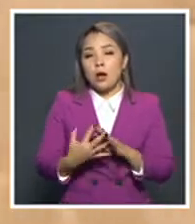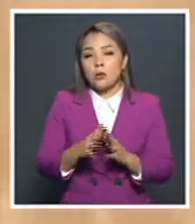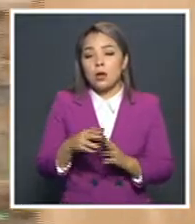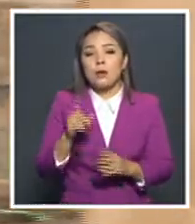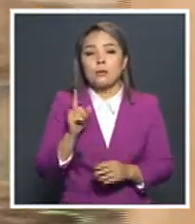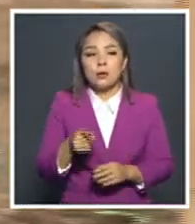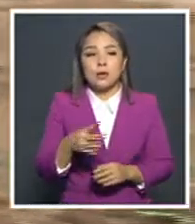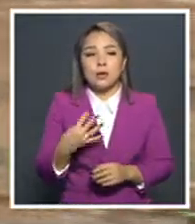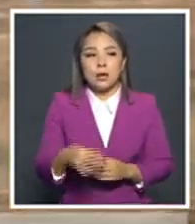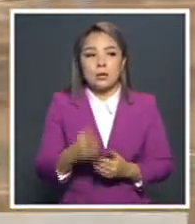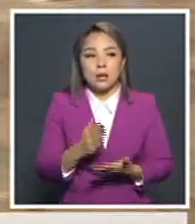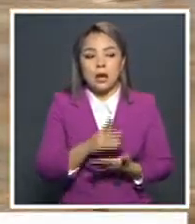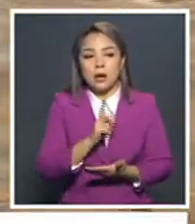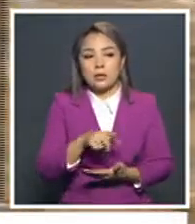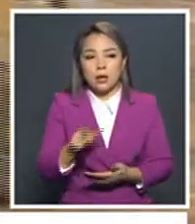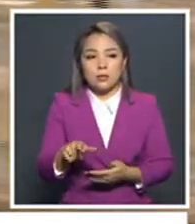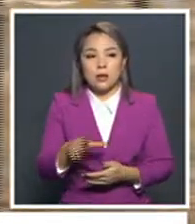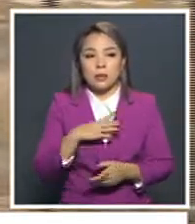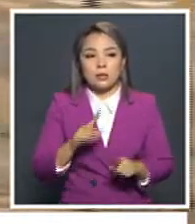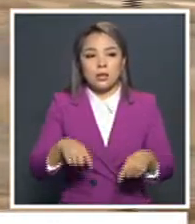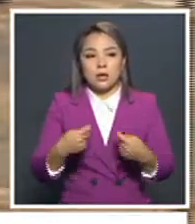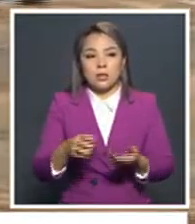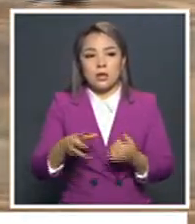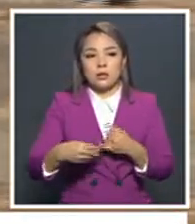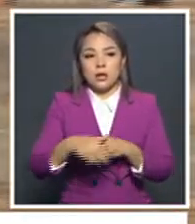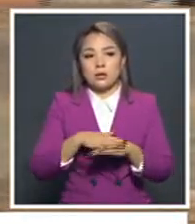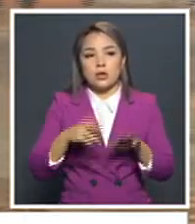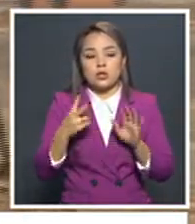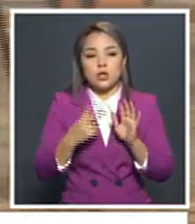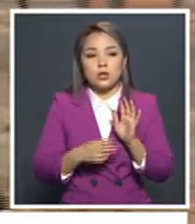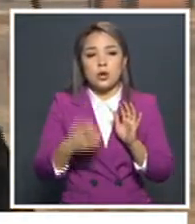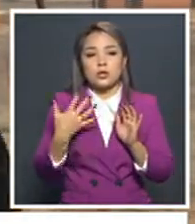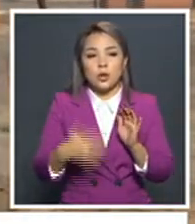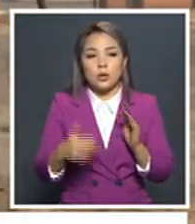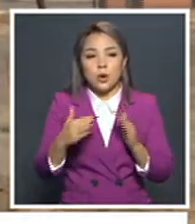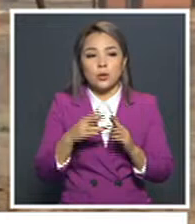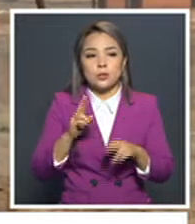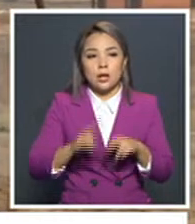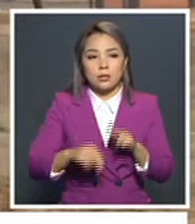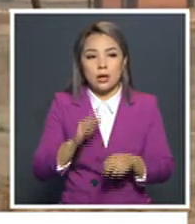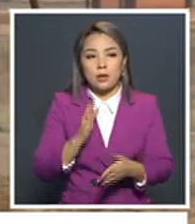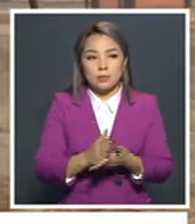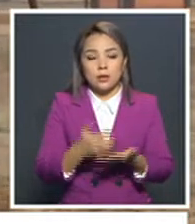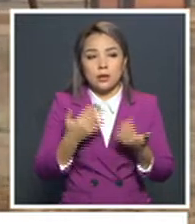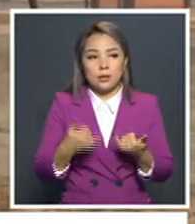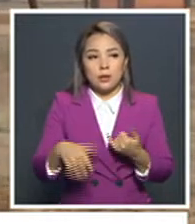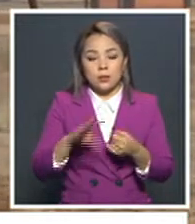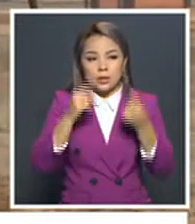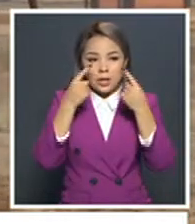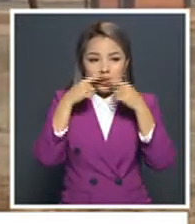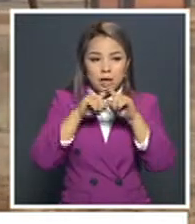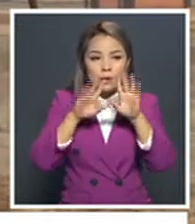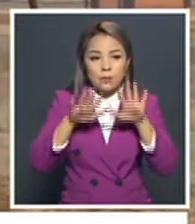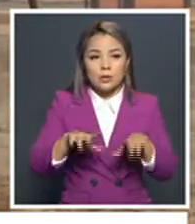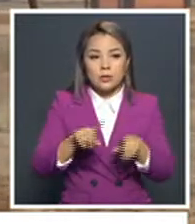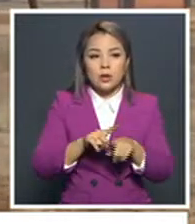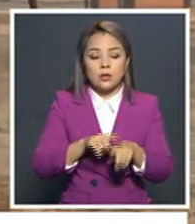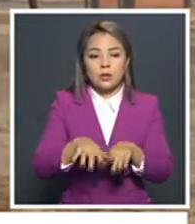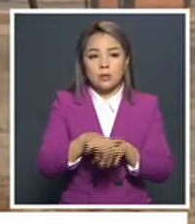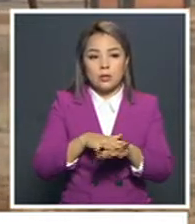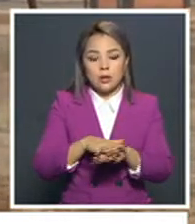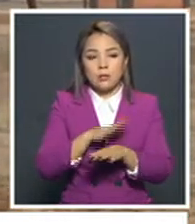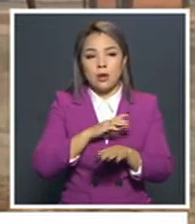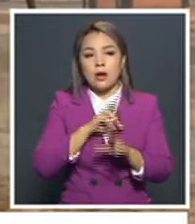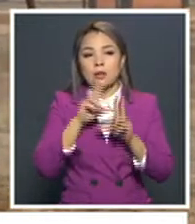жер учаскесі берілген. Қазірге дейін 750 үй салынып тұр. Тұрғындар әкімдіктің инженерлік желілерді дер кезінде тартып береміз